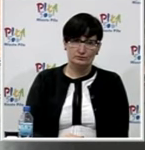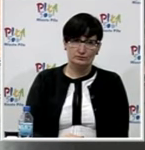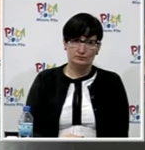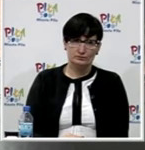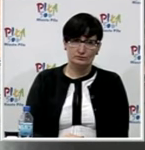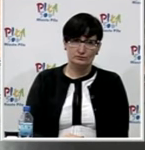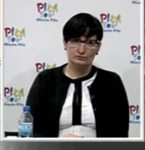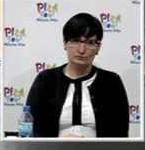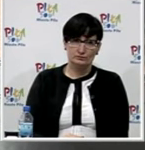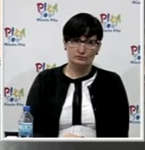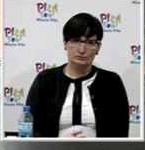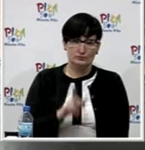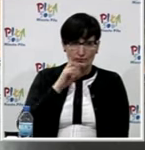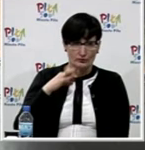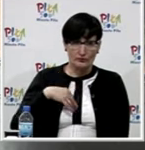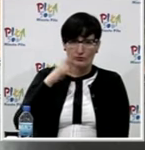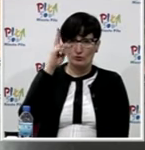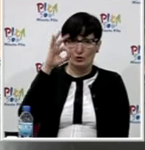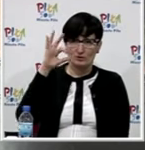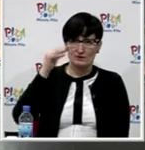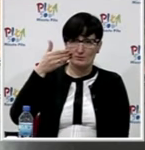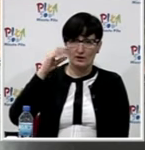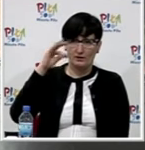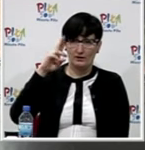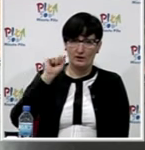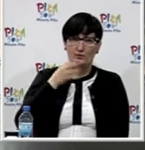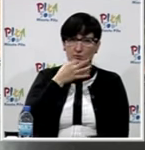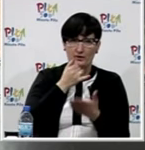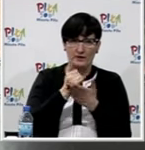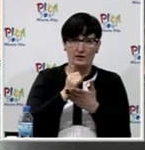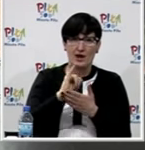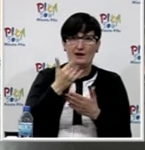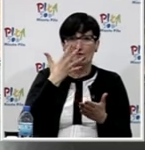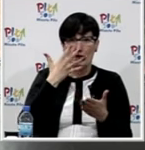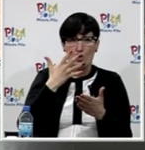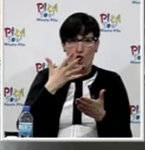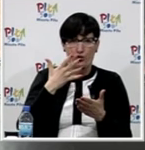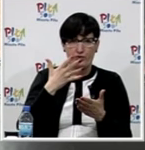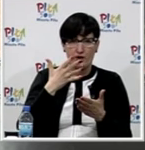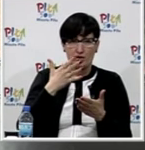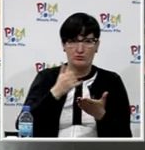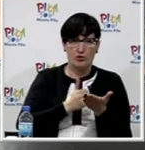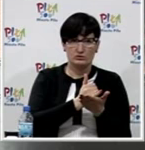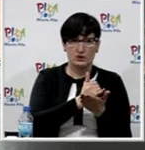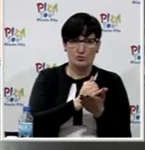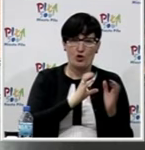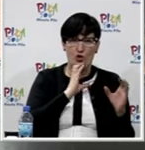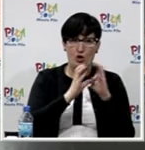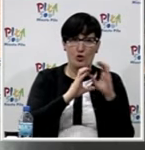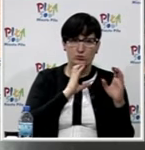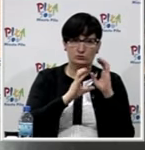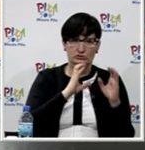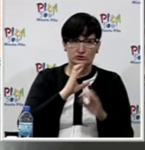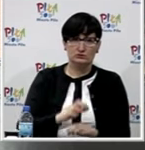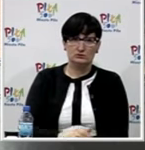Zbigniew Kosławka. Jedno krótkie pytanie. Jak wygląda dostępność komunikacyjna do tej działki, bo z mapki, którą